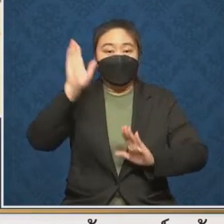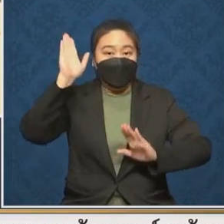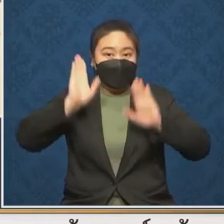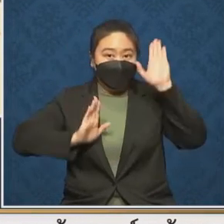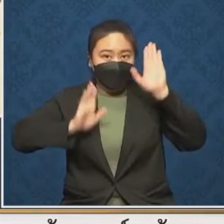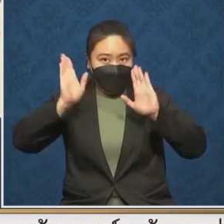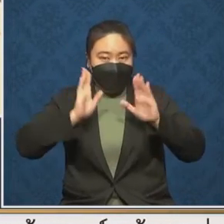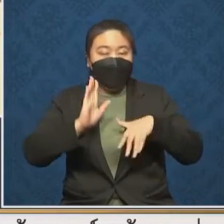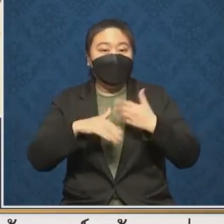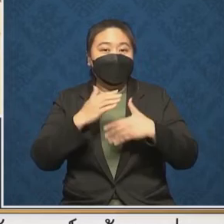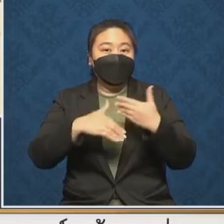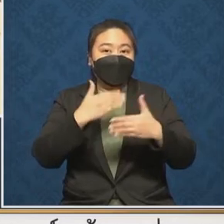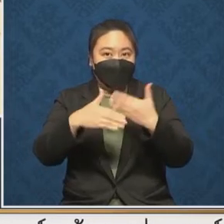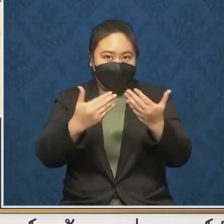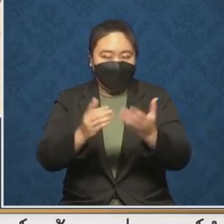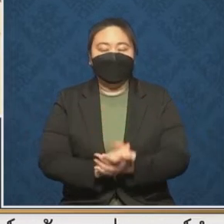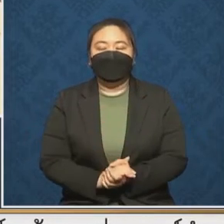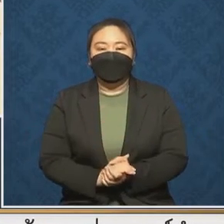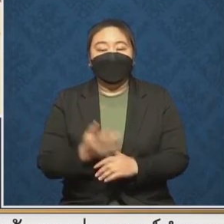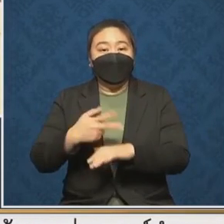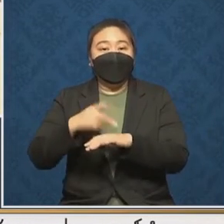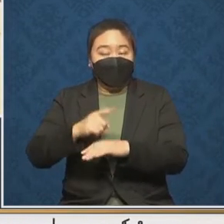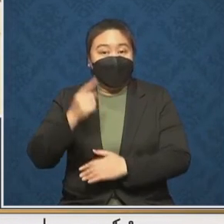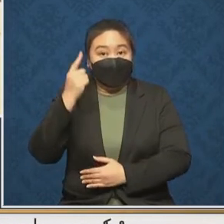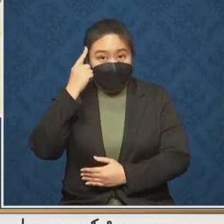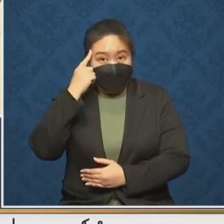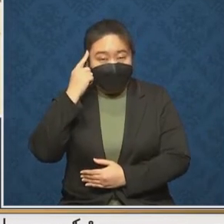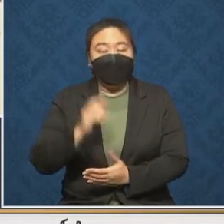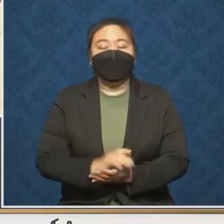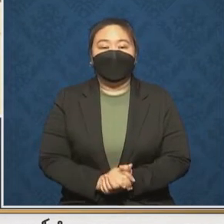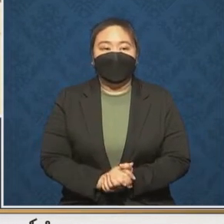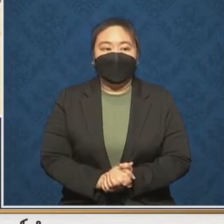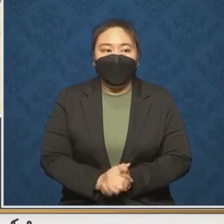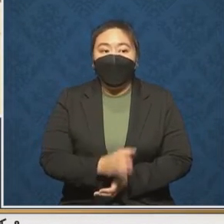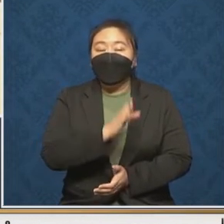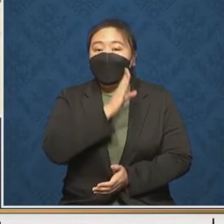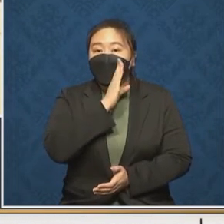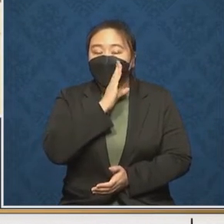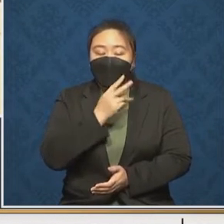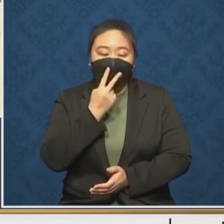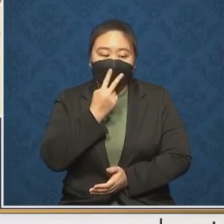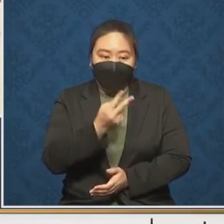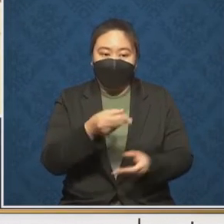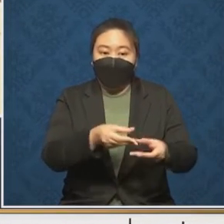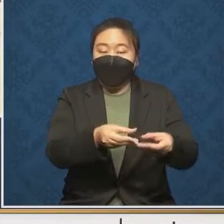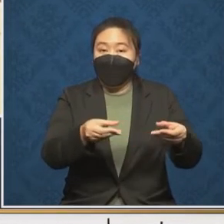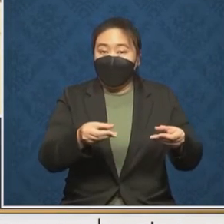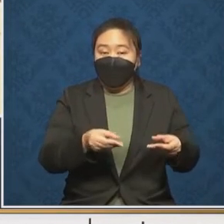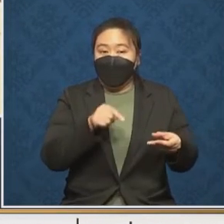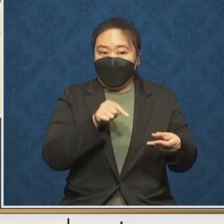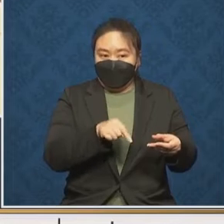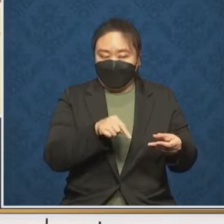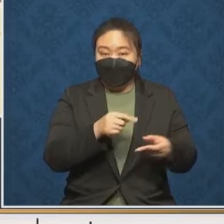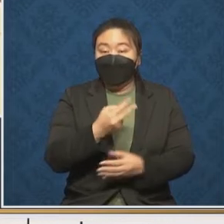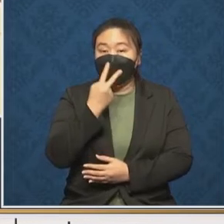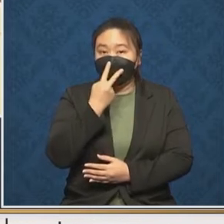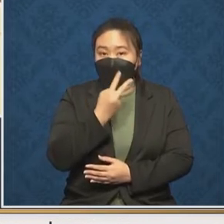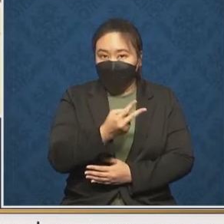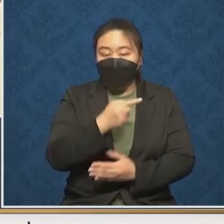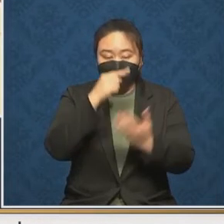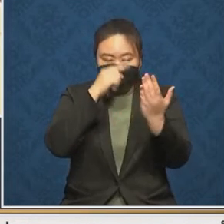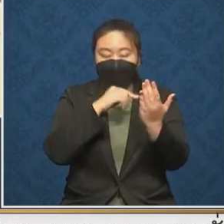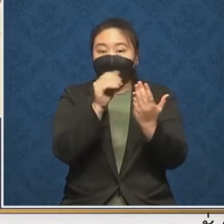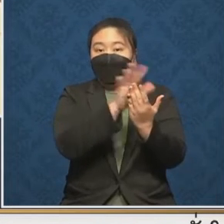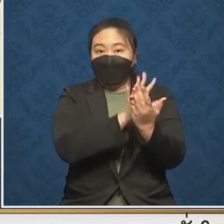ระไตทานประตสทที่กรบทรานครัว่าถ้าเราดูรายงานในประเทศก็จะมีรายงาน